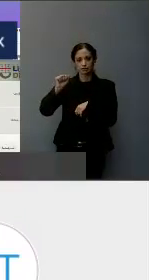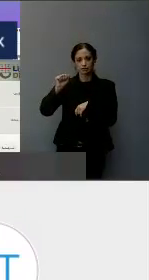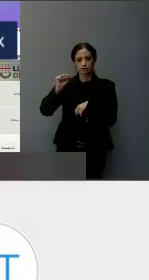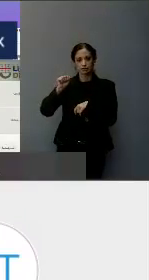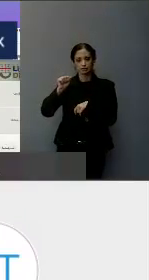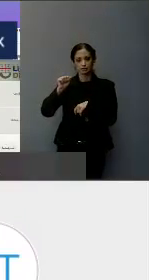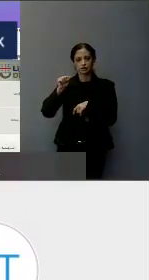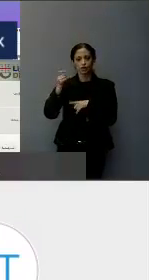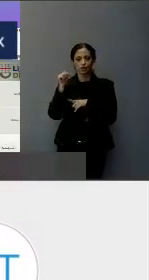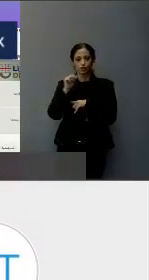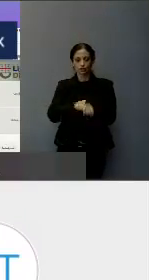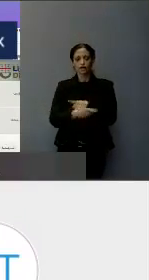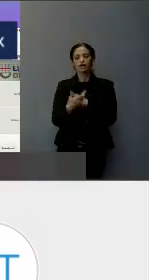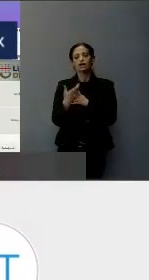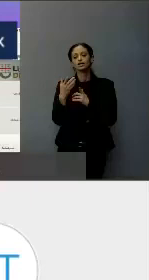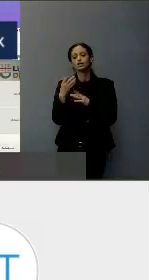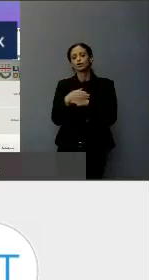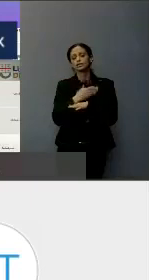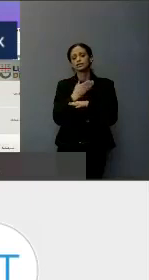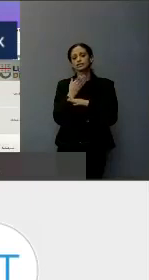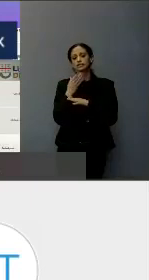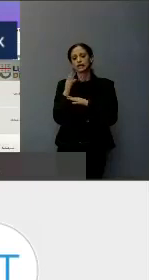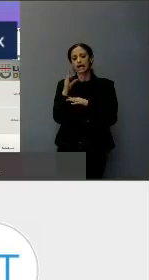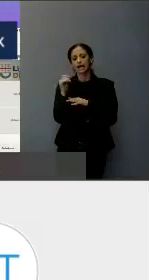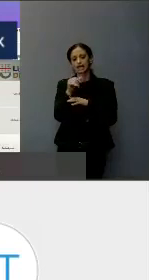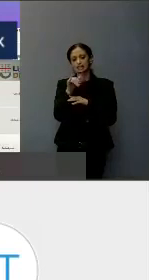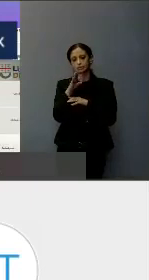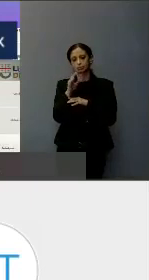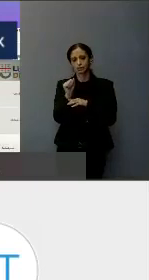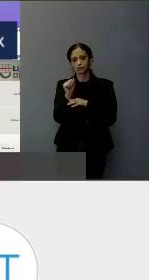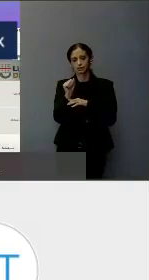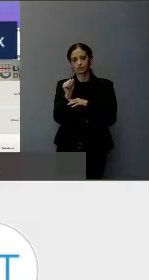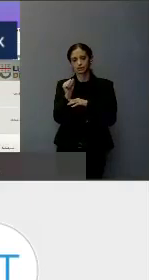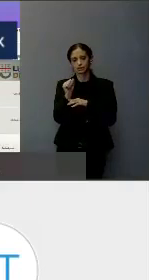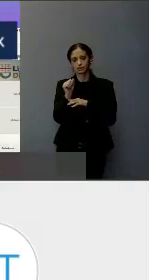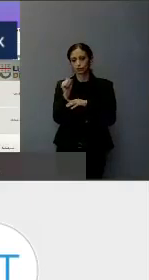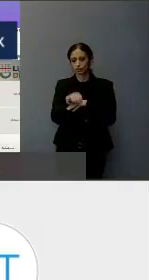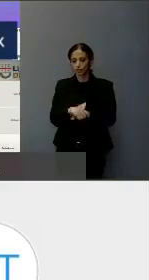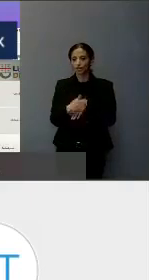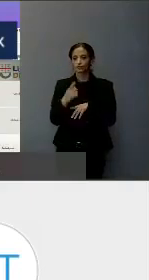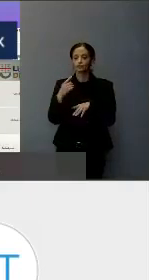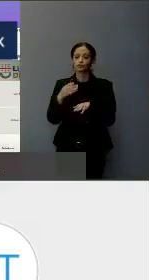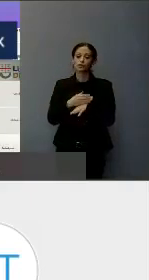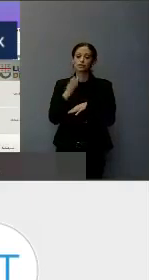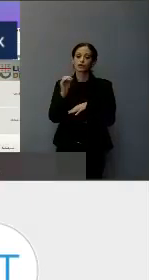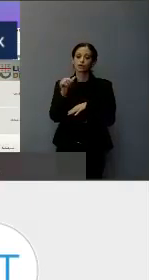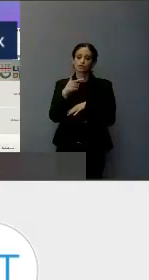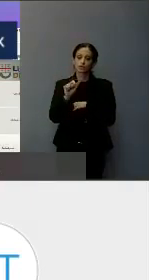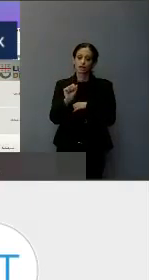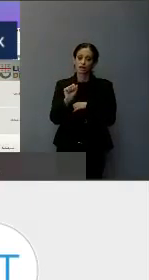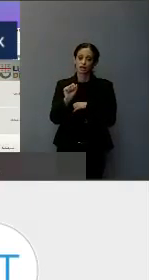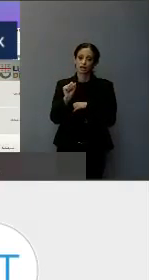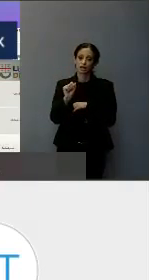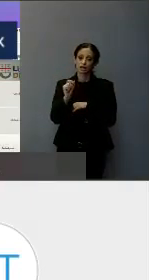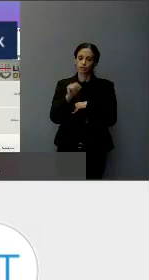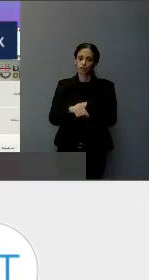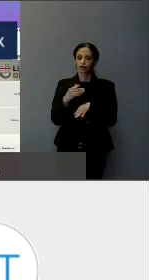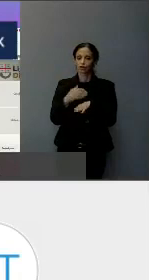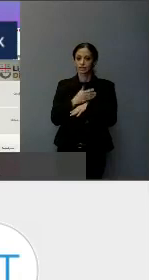e o consigliere massima contrario consigliere costa contrario